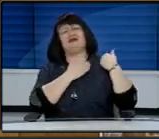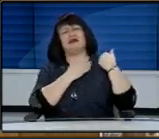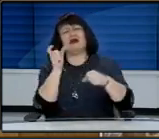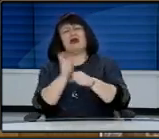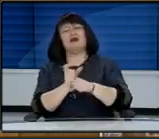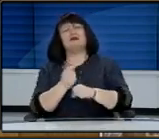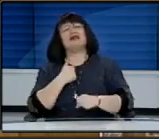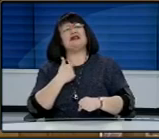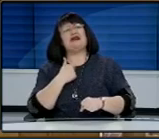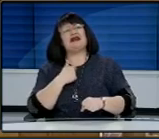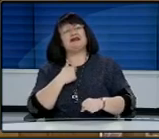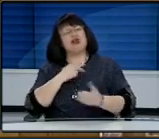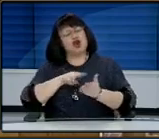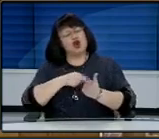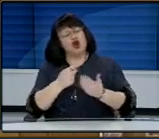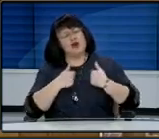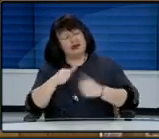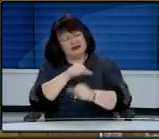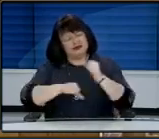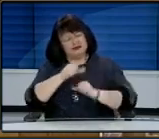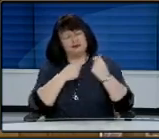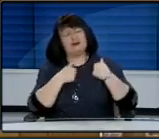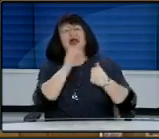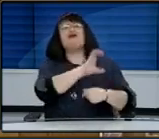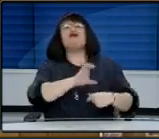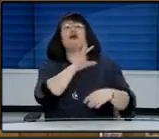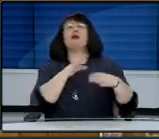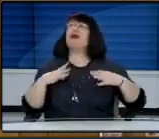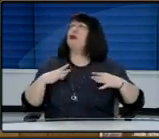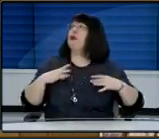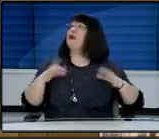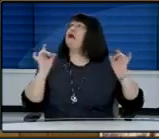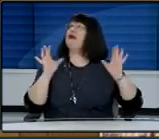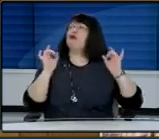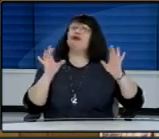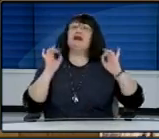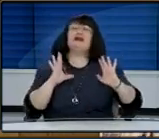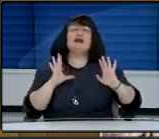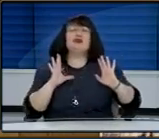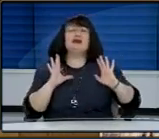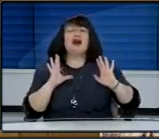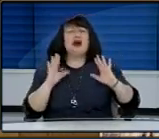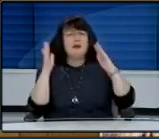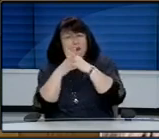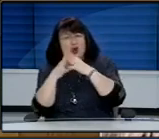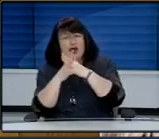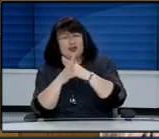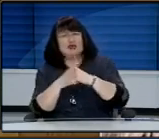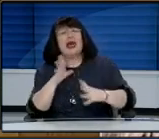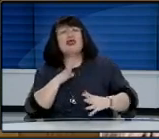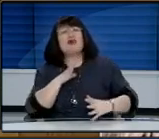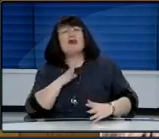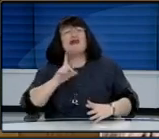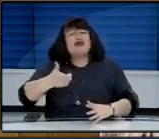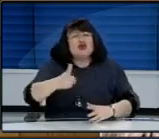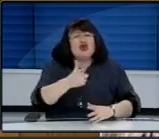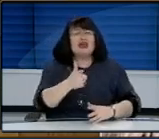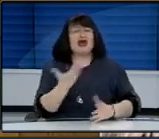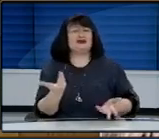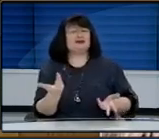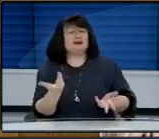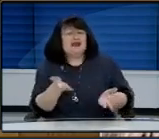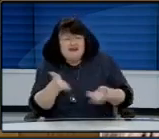τη βρώμικη δουλειά απέναντι σε ανθρώπους που αφήνουν πίσω τους τον πόλεμο και τη φτώχεια για να μπορούν κάποιοι